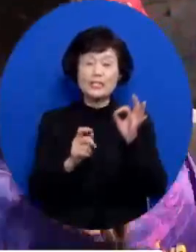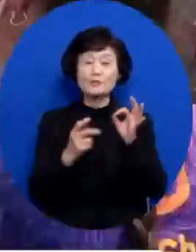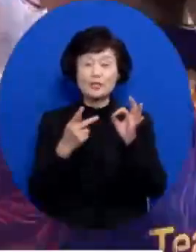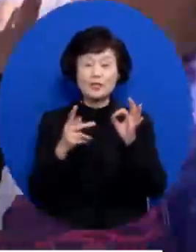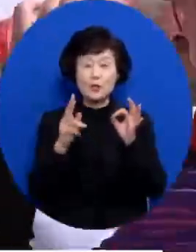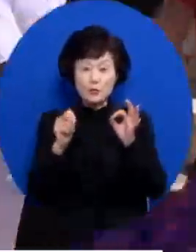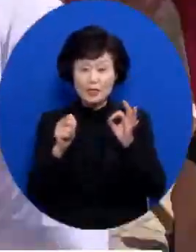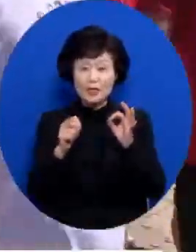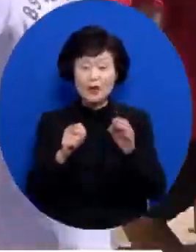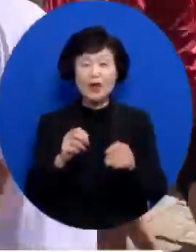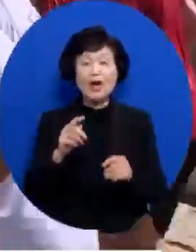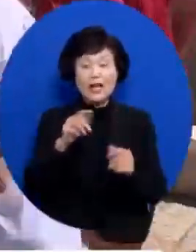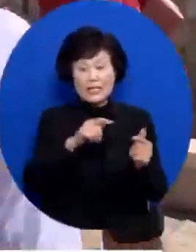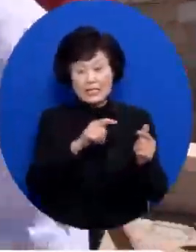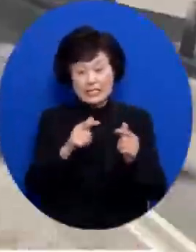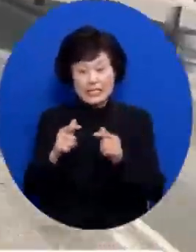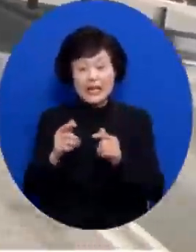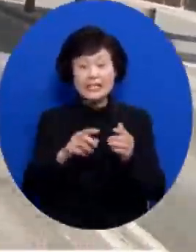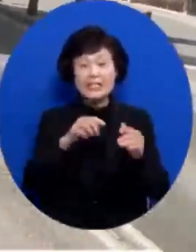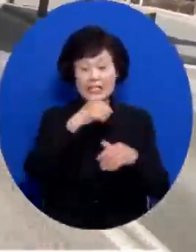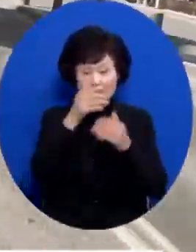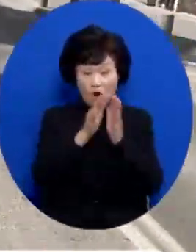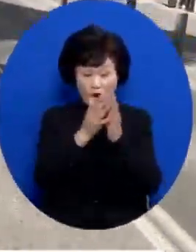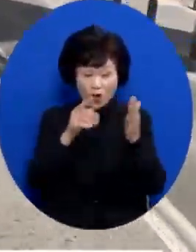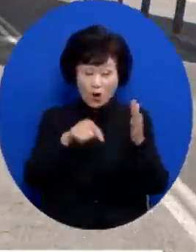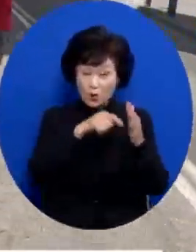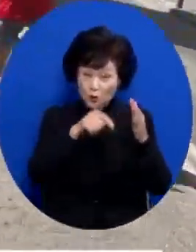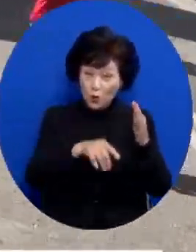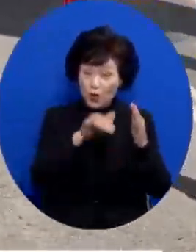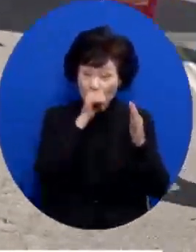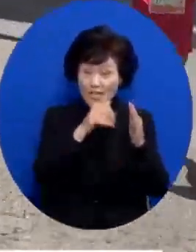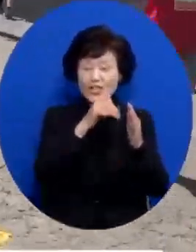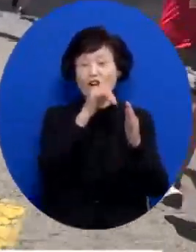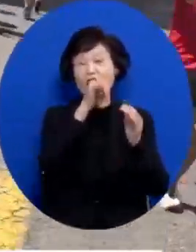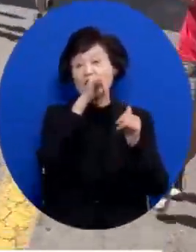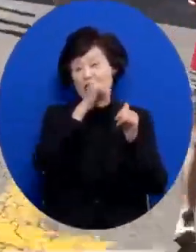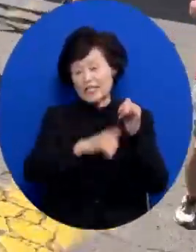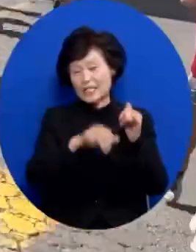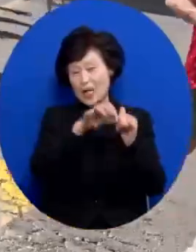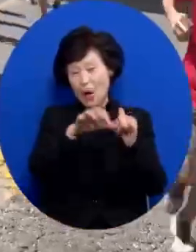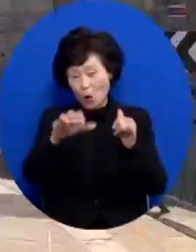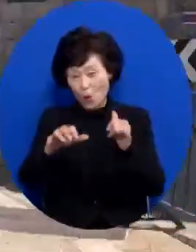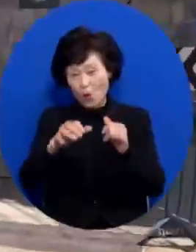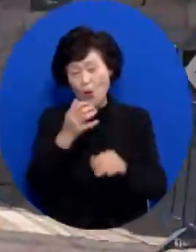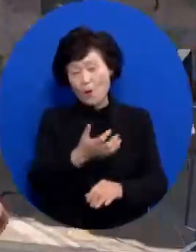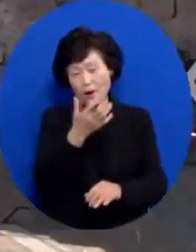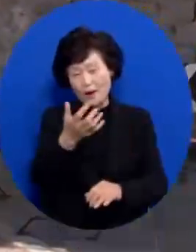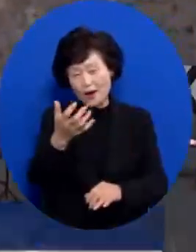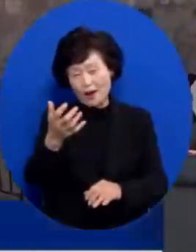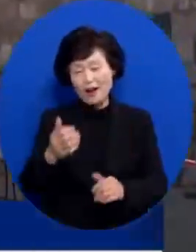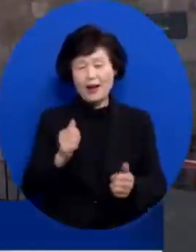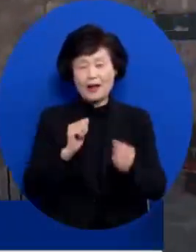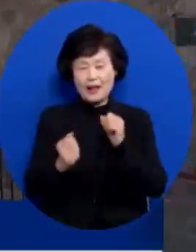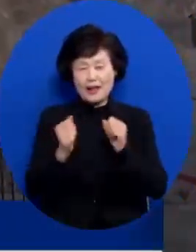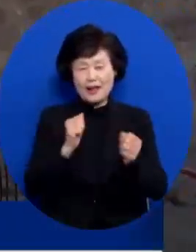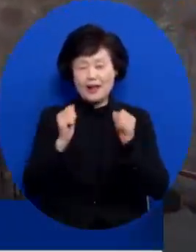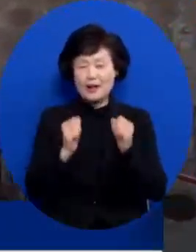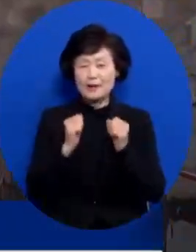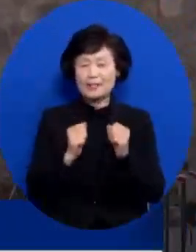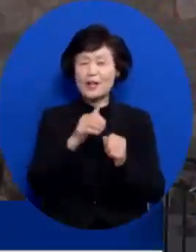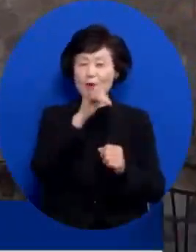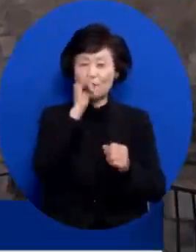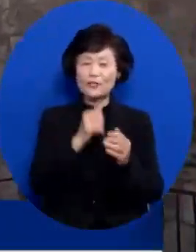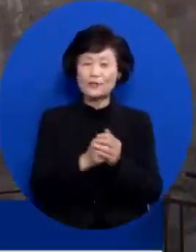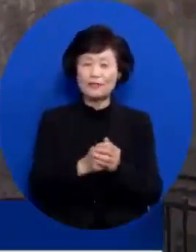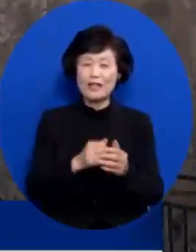자파게이트, 다윗타워, 시온게이트 등 성경의 역사적인 장소들을 달렸습니다. 여러분, 이게 다 예루살렘